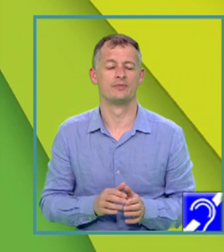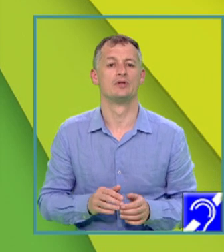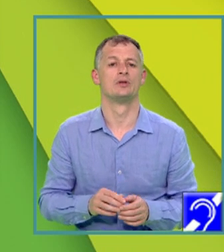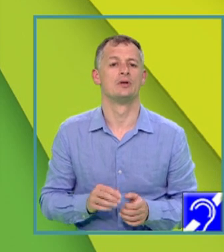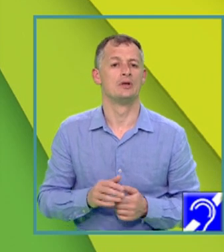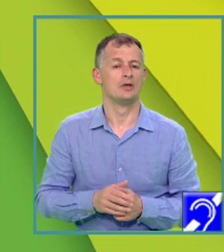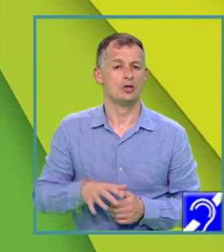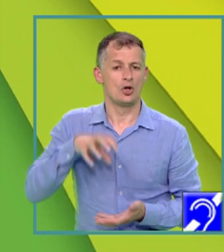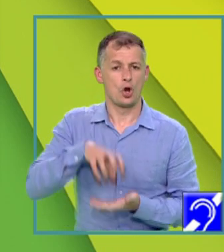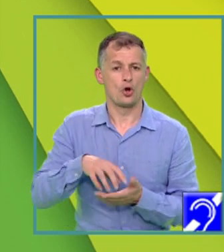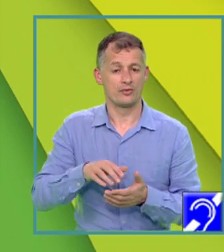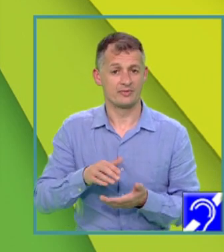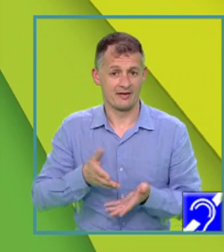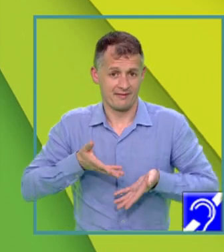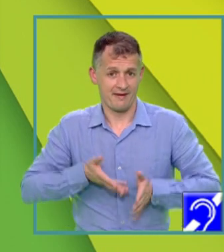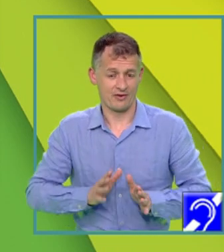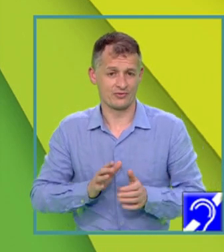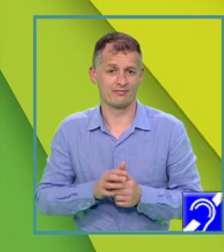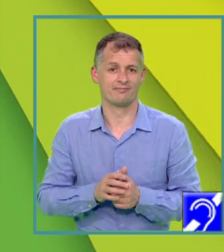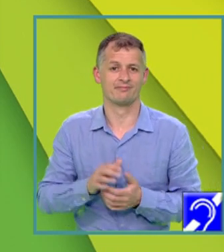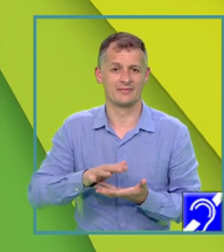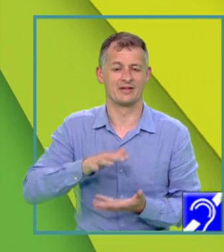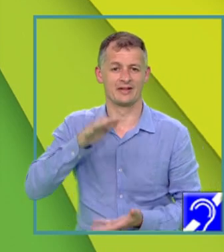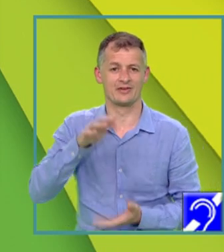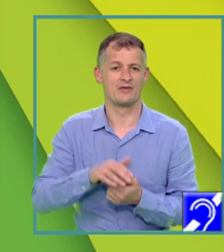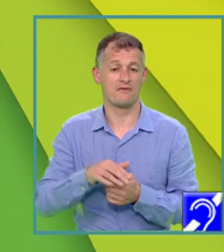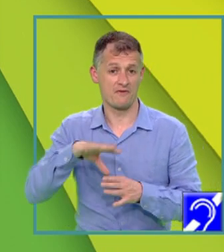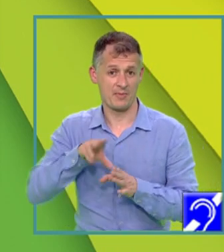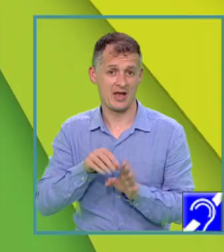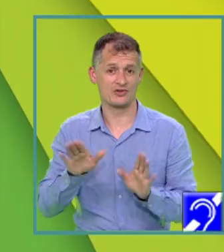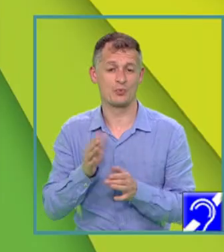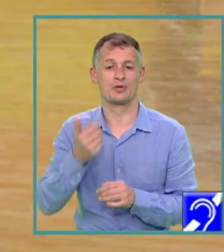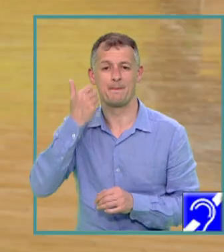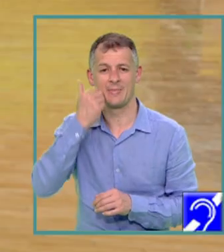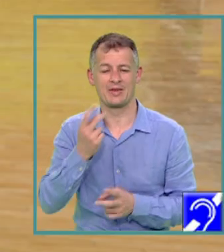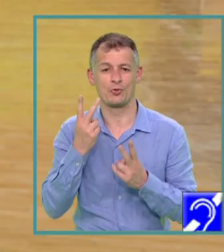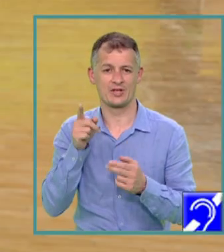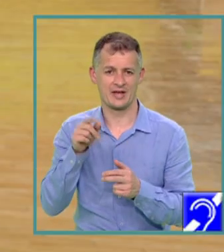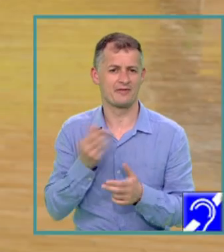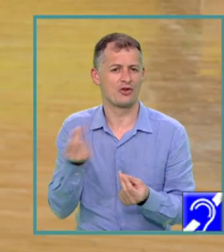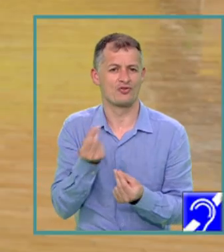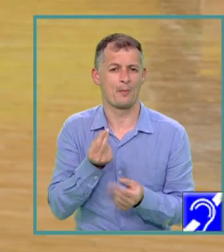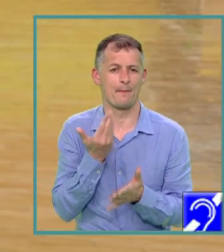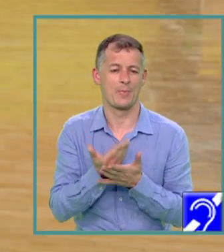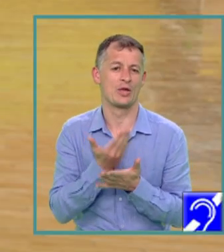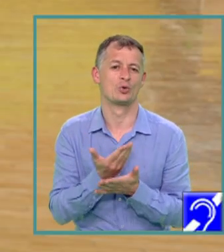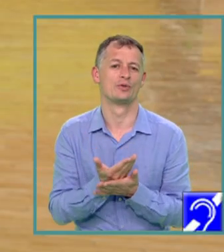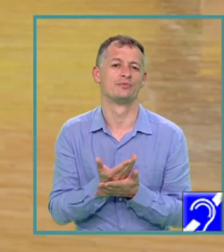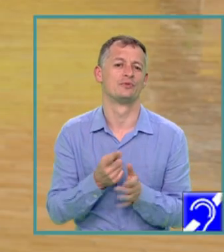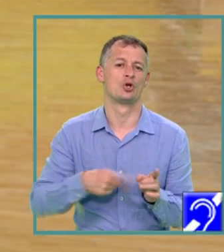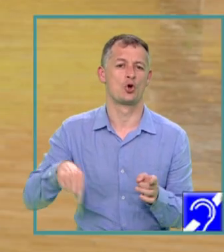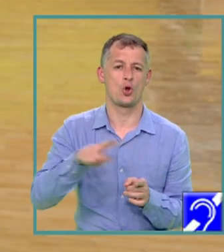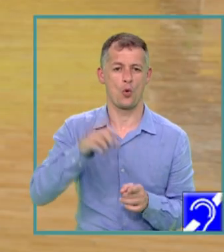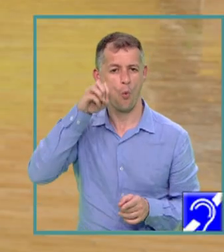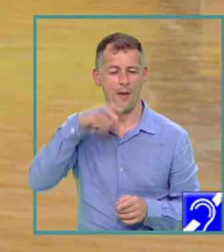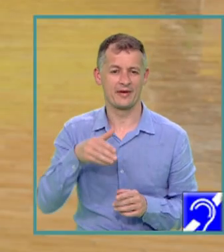demografică, observăm că familia extinsă a început să piardă din importanța ei. De ce? Pentru că noi,